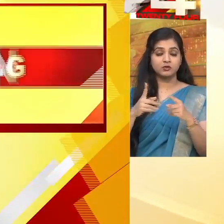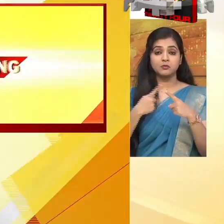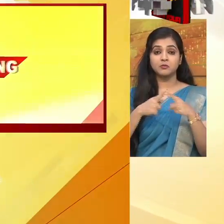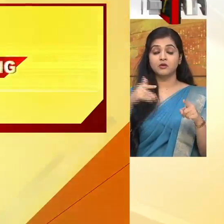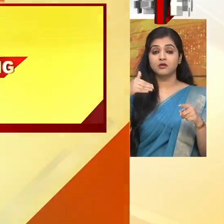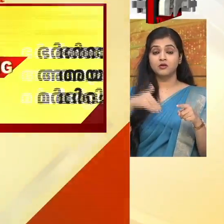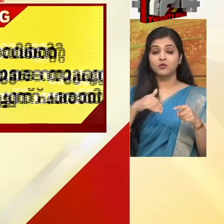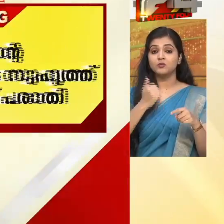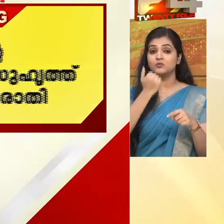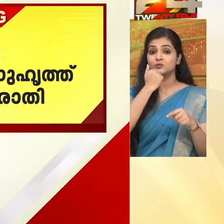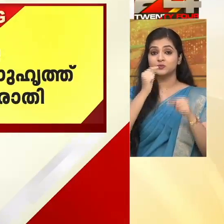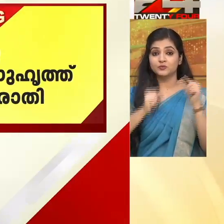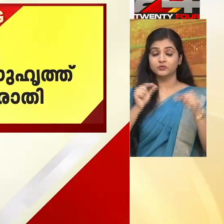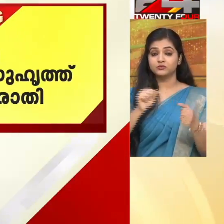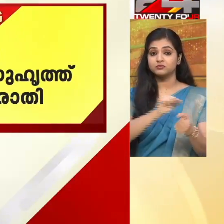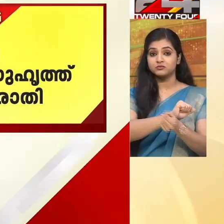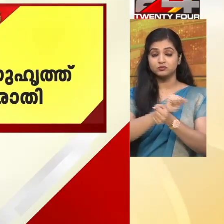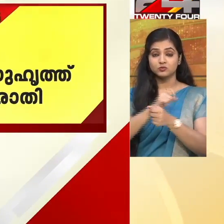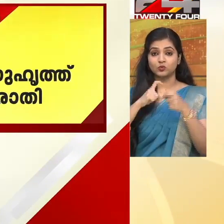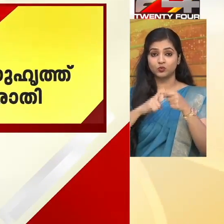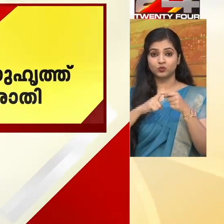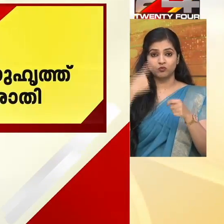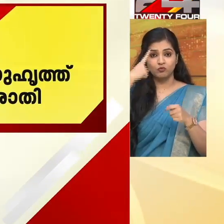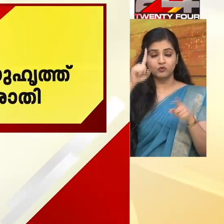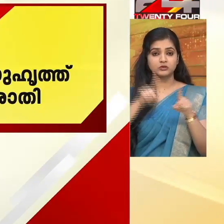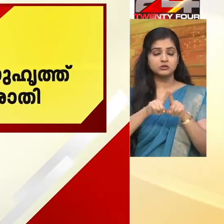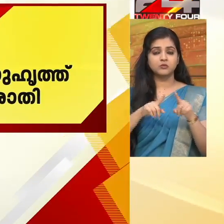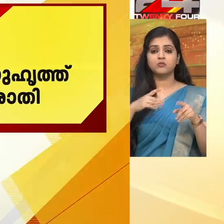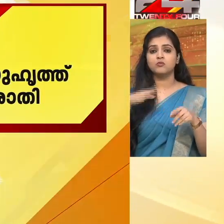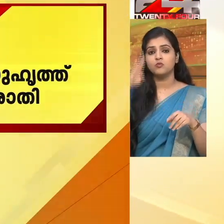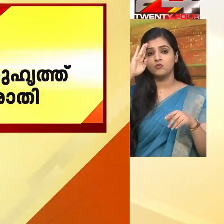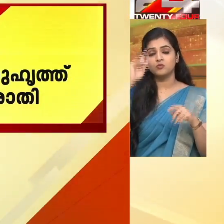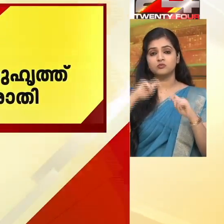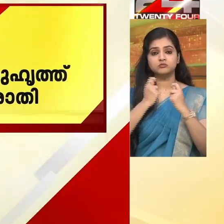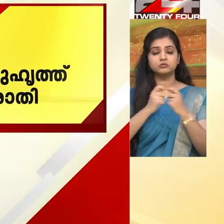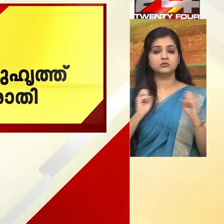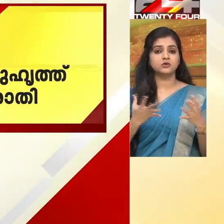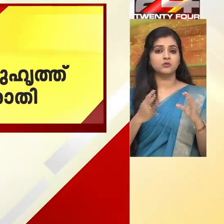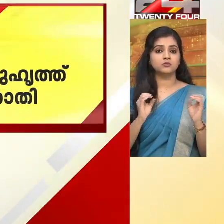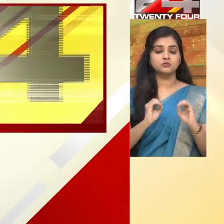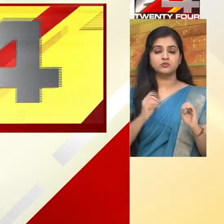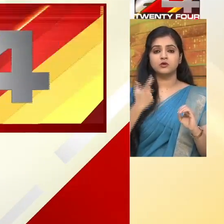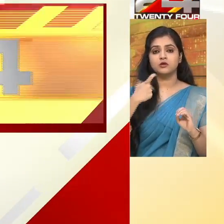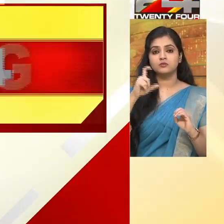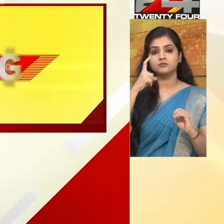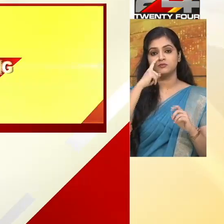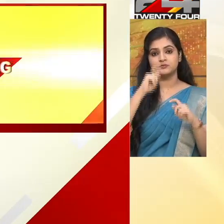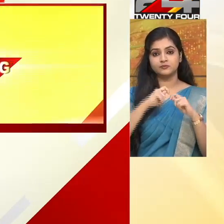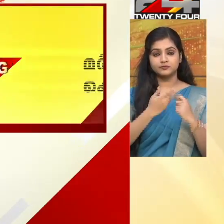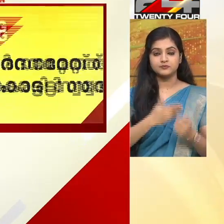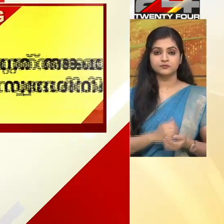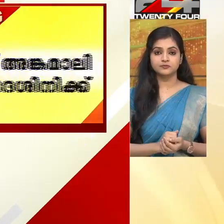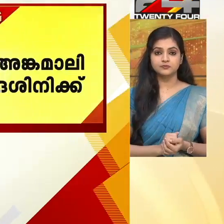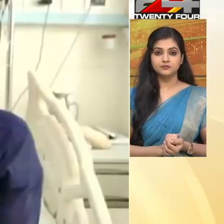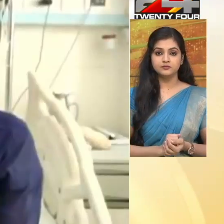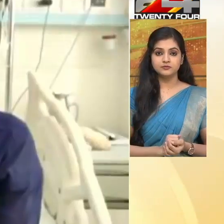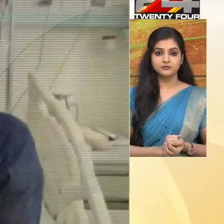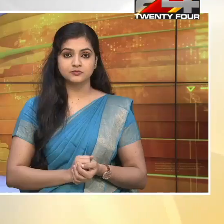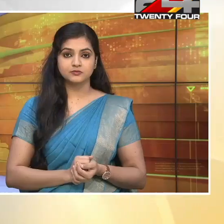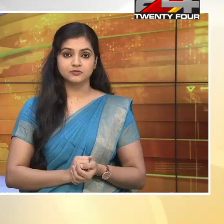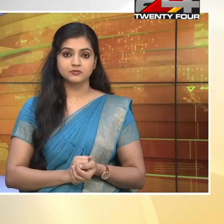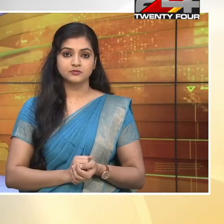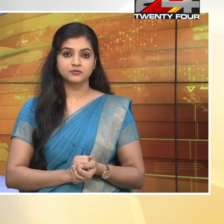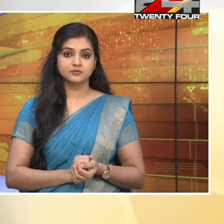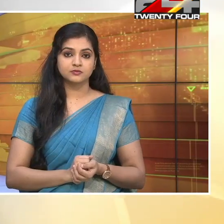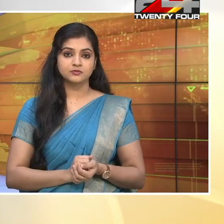ഈ പ്രതികളെ കസ്റ്റഡിയിലേക്ക് എടുക്കാനോ അവരെ ചോദ്യം ചെയ്യാനോ പോലീസ് തയ്യാറാകുന്നില്ല എന്നൊരു ആരോപണം കൂടി യുവതി മുന്നോട്ട് വയ്ക്കുകയാണ്. ഉമേഷ്, വിനീത വിജി കൊച്ചിയിൽ